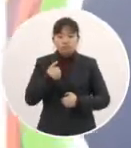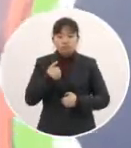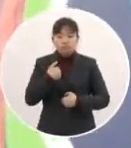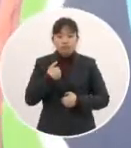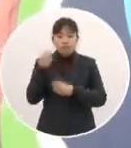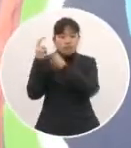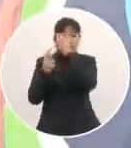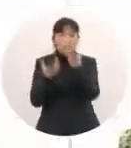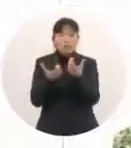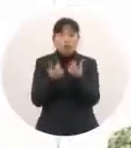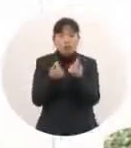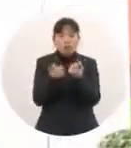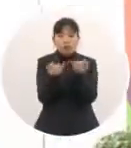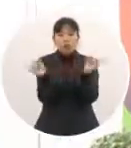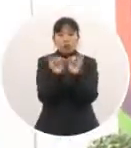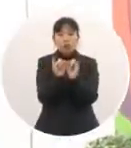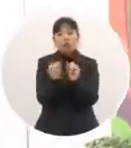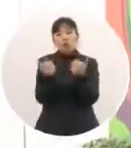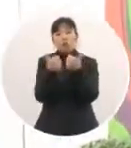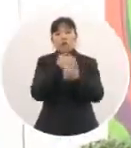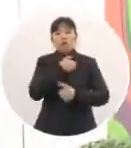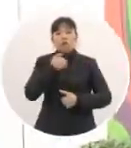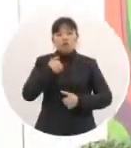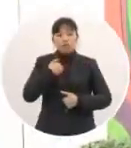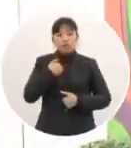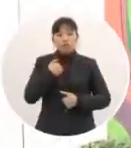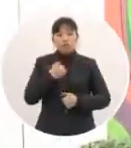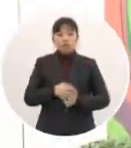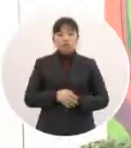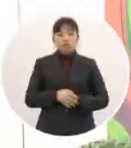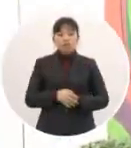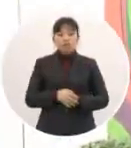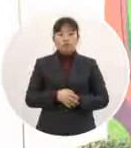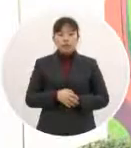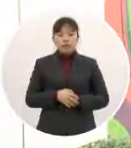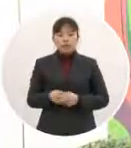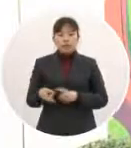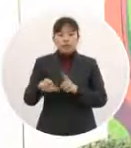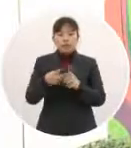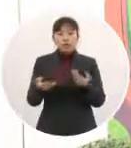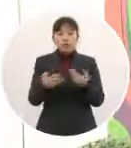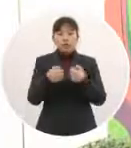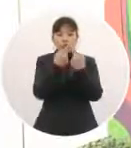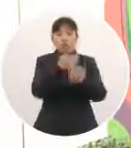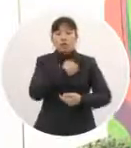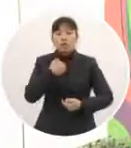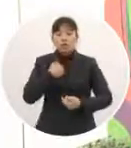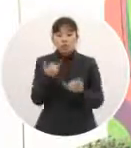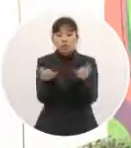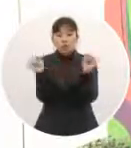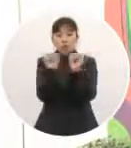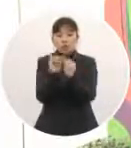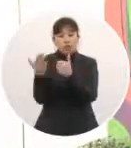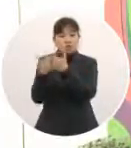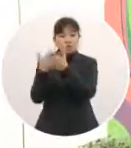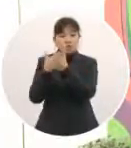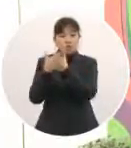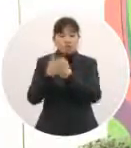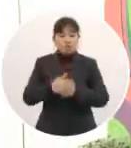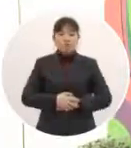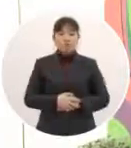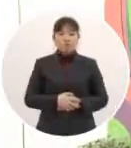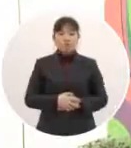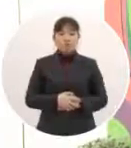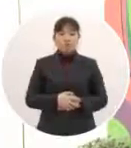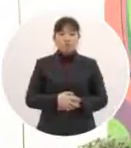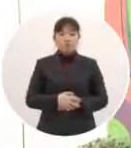話ができたり、確かに再就職を目指す女性の強い味方になるよね。 その通り。